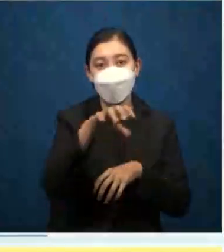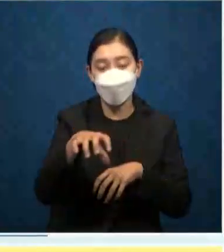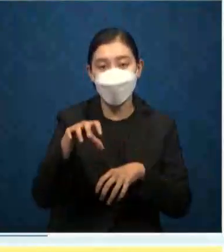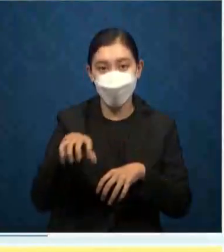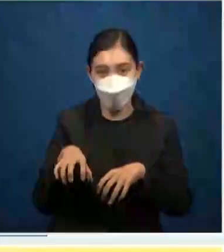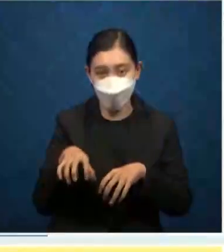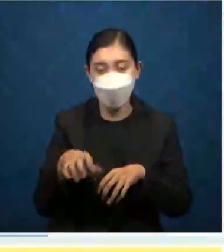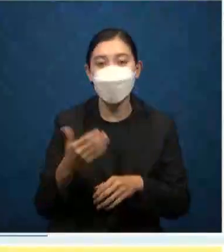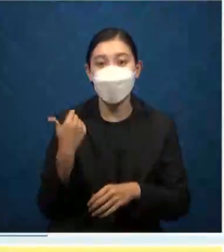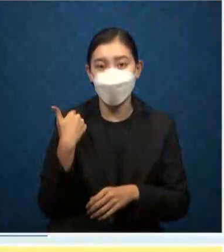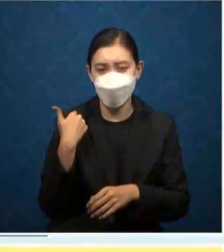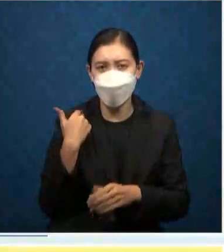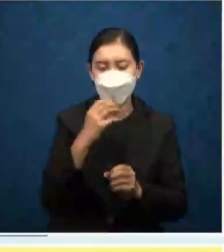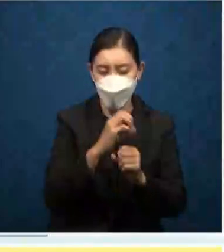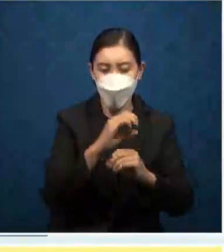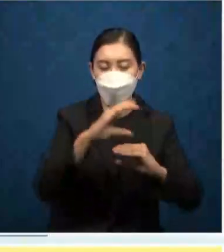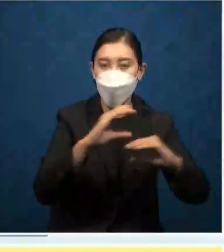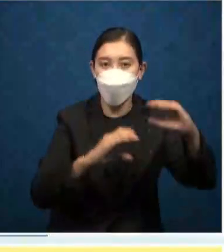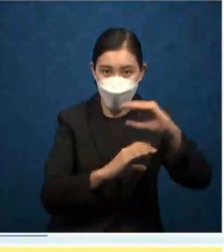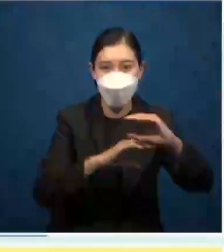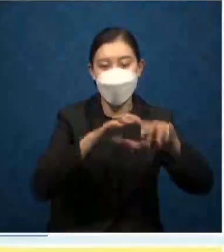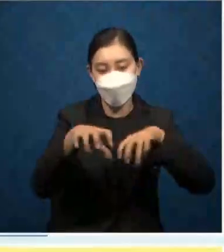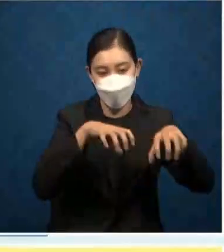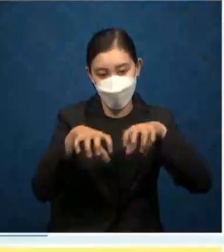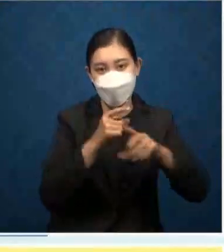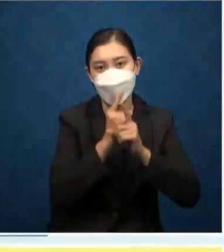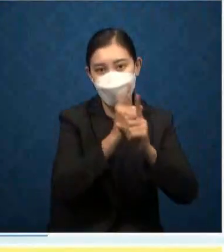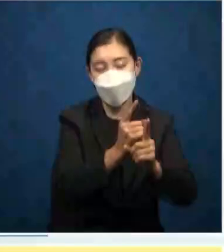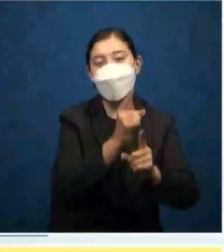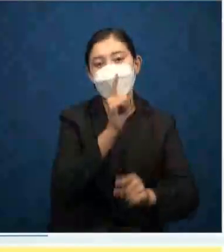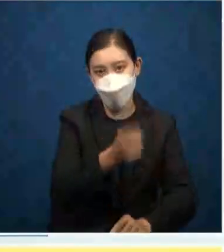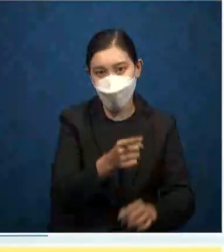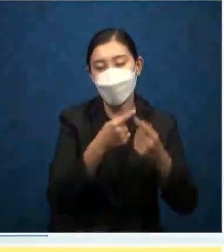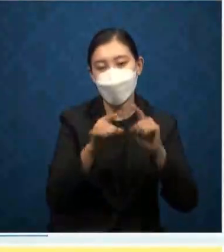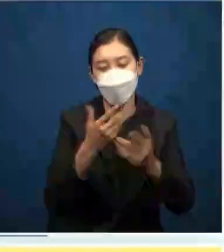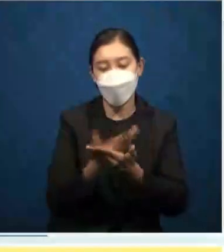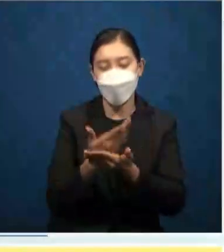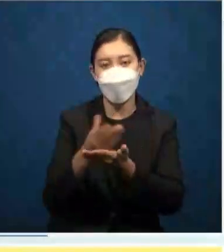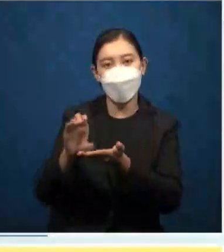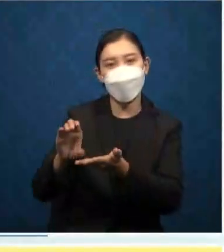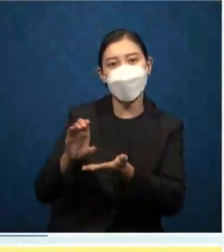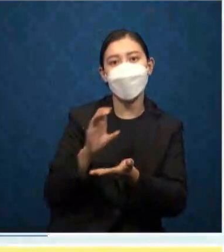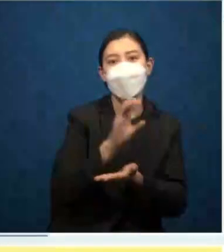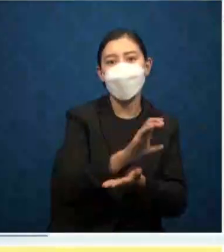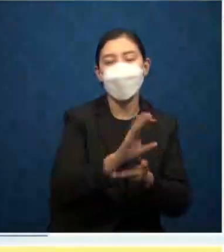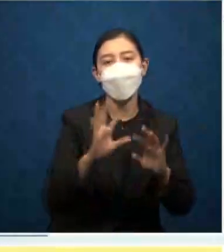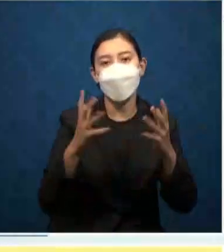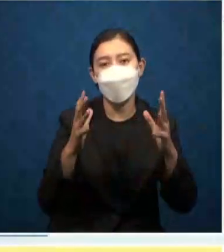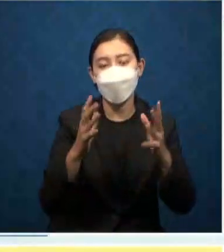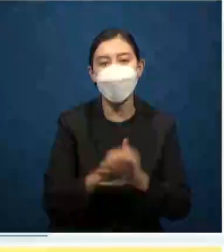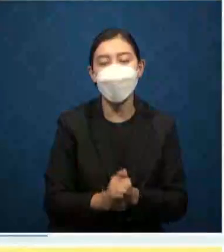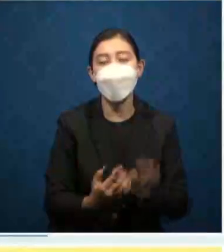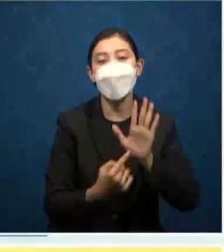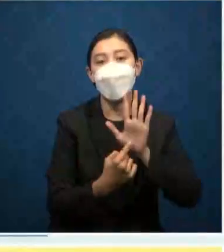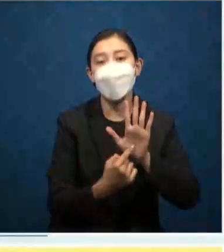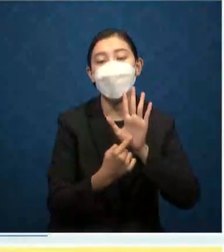มื่อเขาไม่ได้รับงบประมาณตามพรบนี้จะไม่ถูกมานับรวมเรื่องการบูรณาการซึ่งน่าเสียดายมากครับยกตัวอย่างที่เป็น